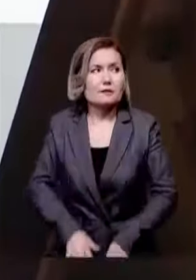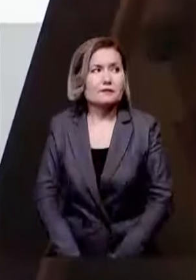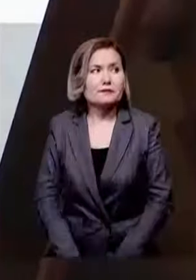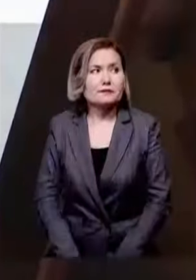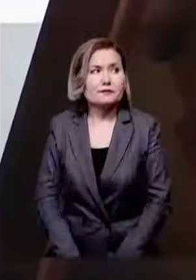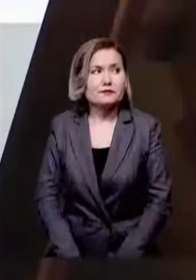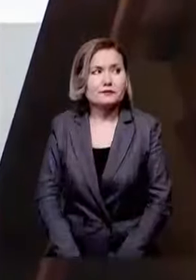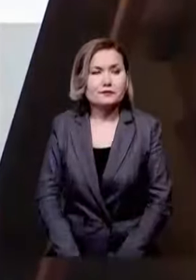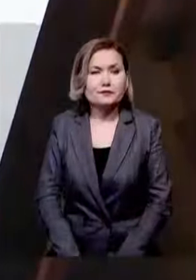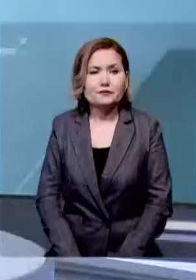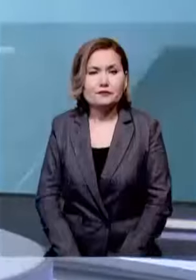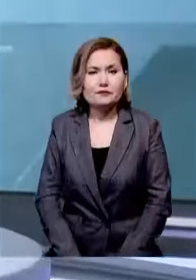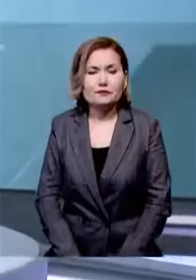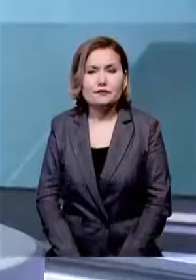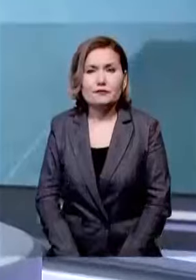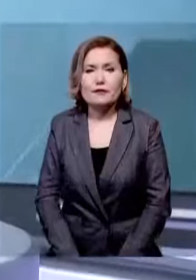Шымкент.